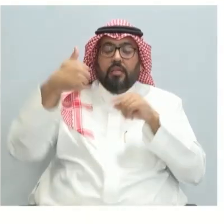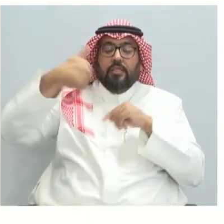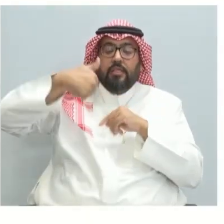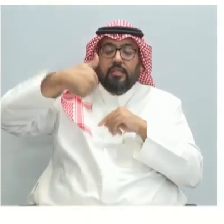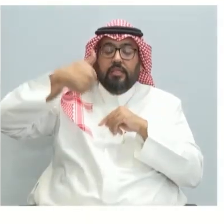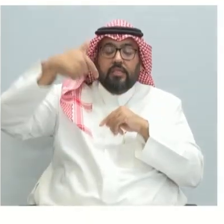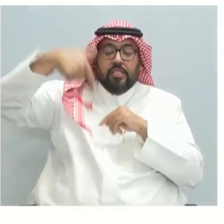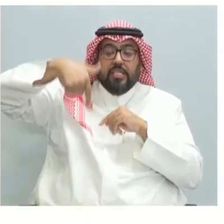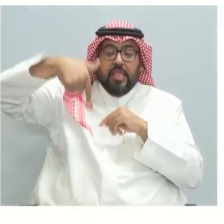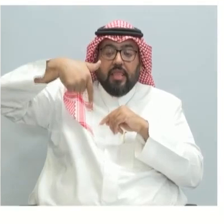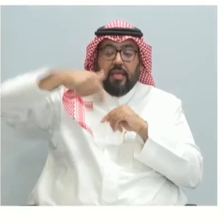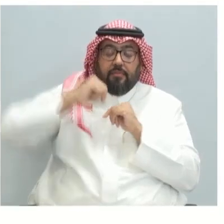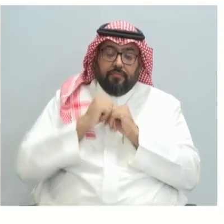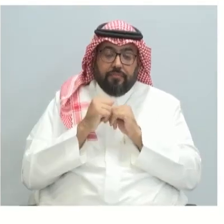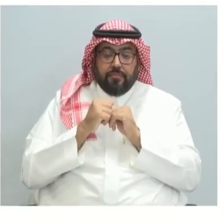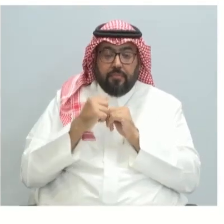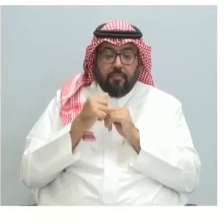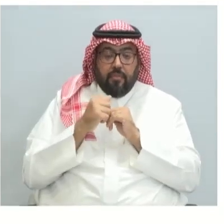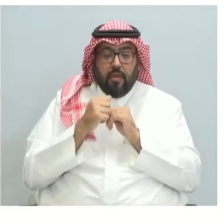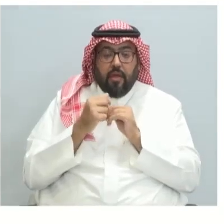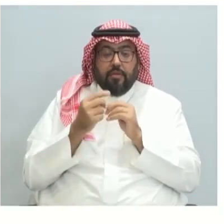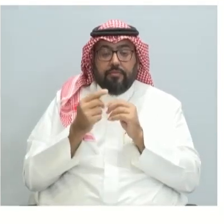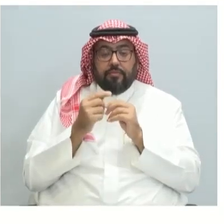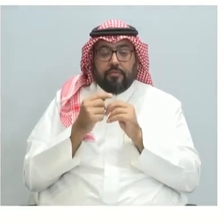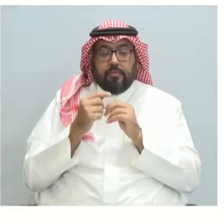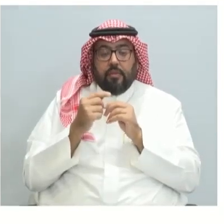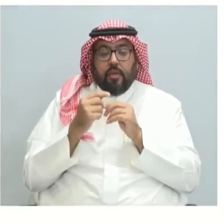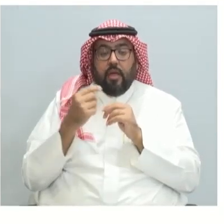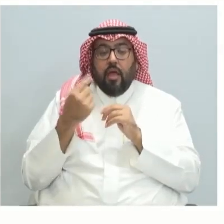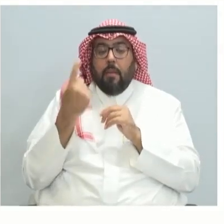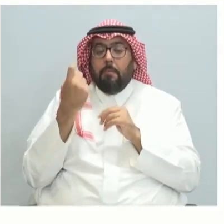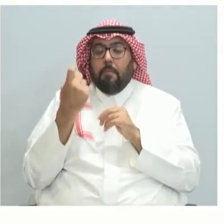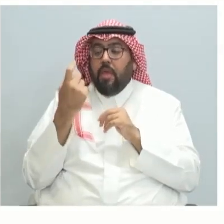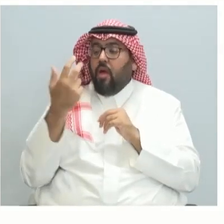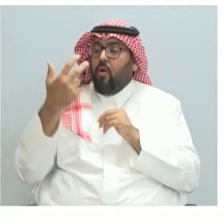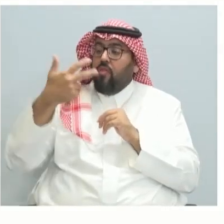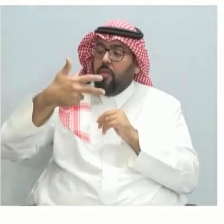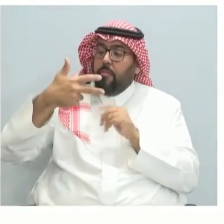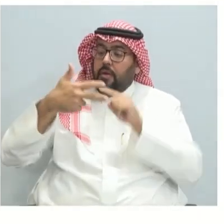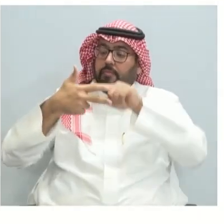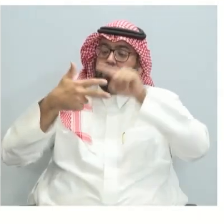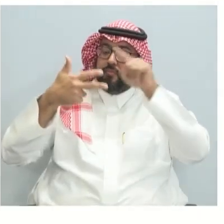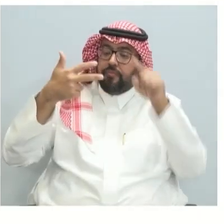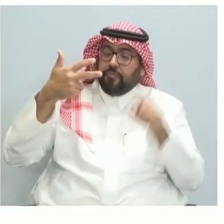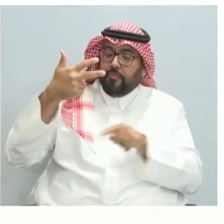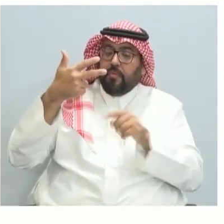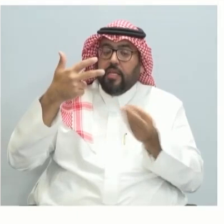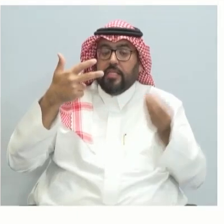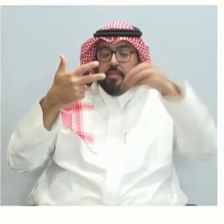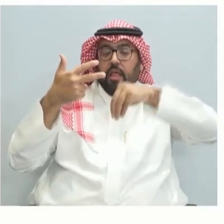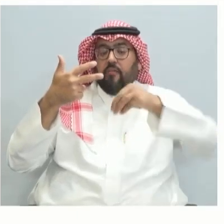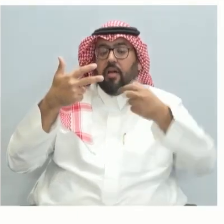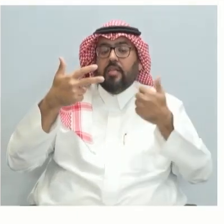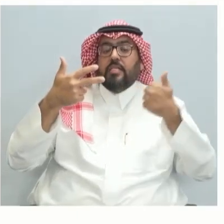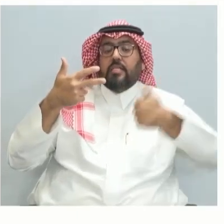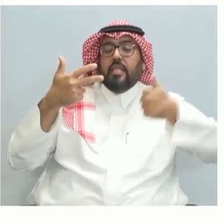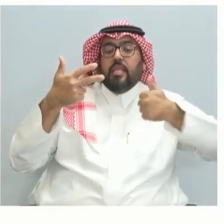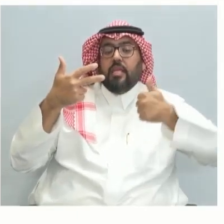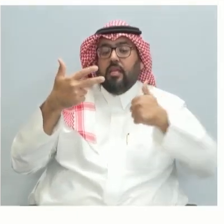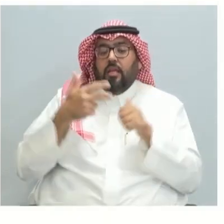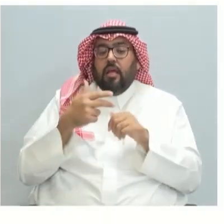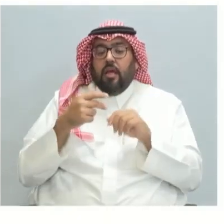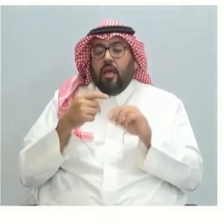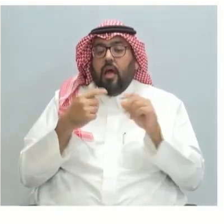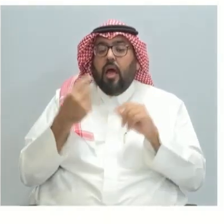اذا نضيف ستين الى المئه وثمانين السابقه سوف يقف عند 240 الى نقف عند